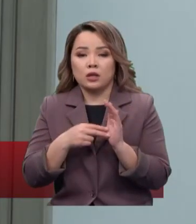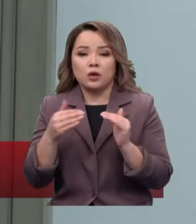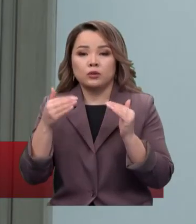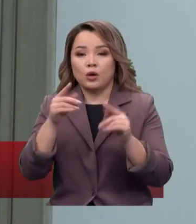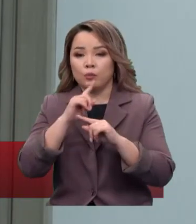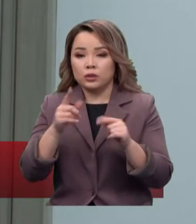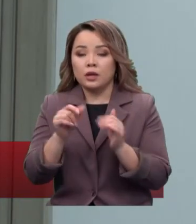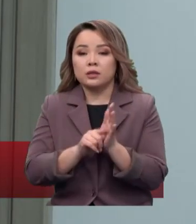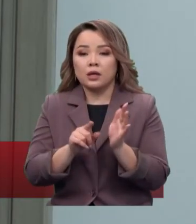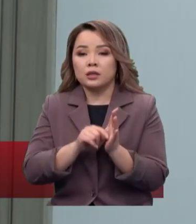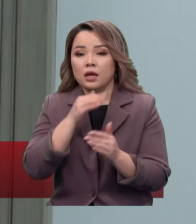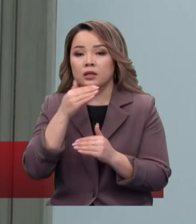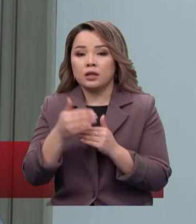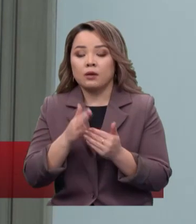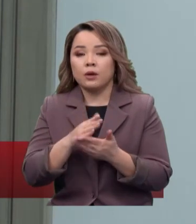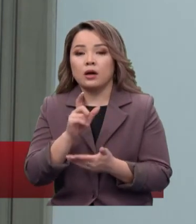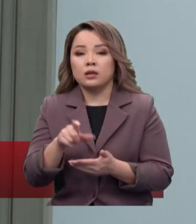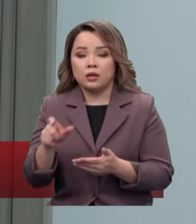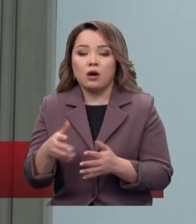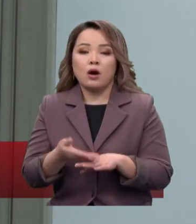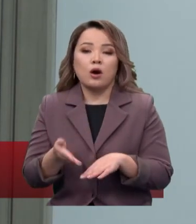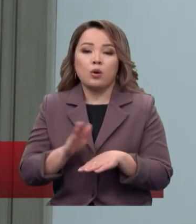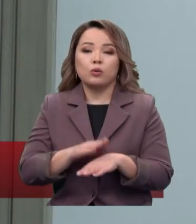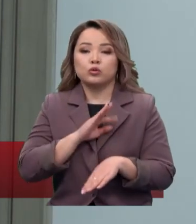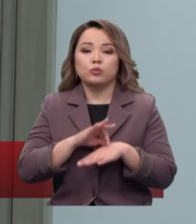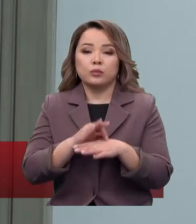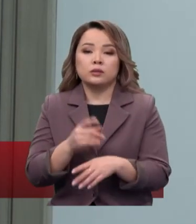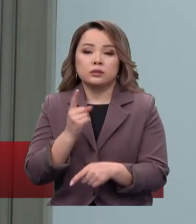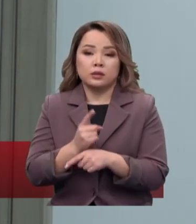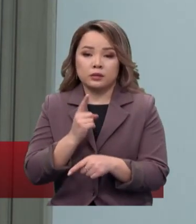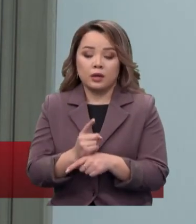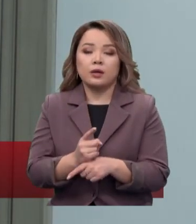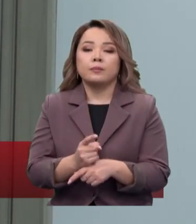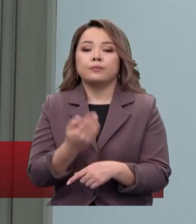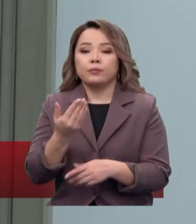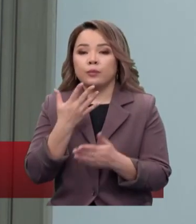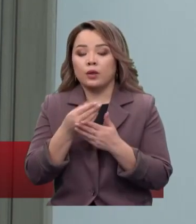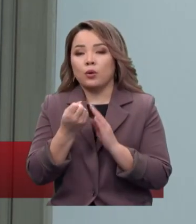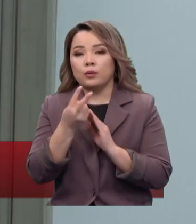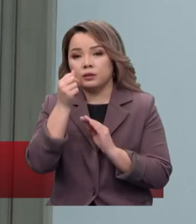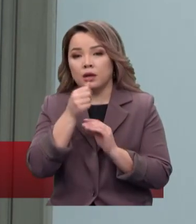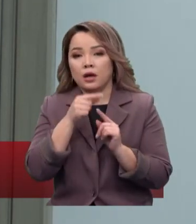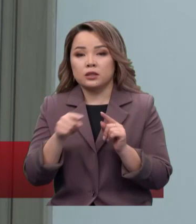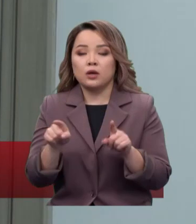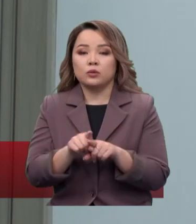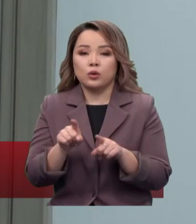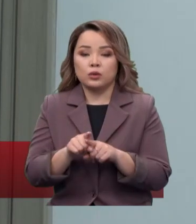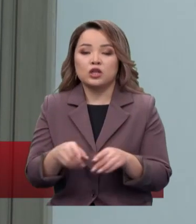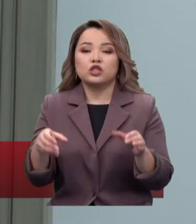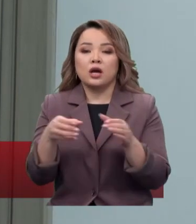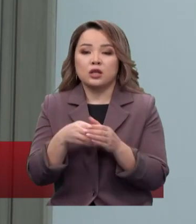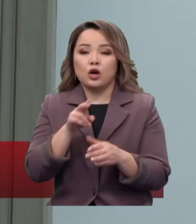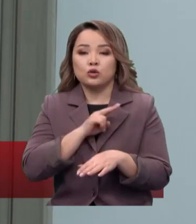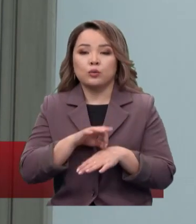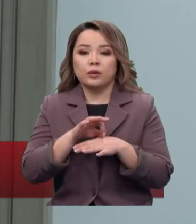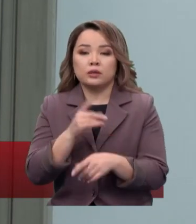бір талап, зейнеті таяп қалған азаматтарға ауыр жұмыс ұсынуға болмайды. Одан қалды жаңағы 12 ай ішінде оларды штатқа алуға